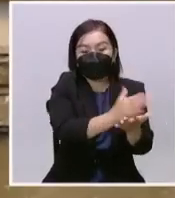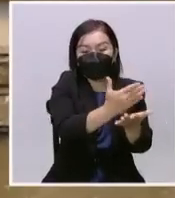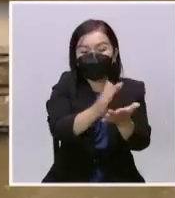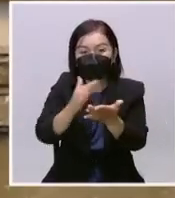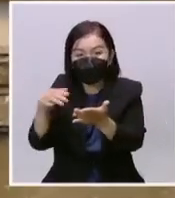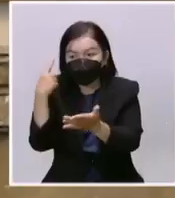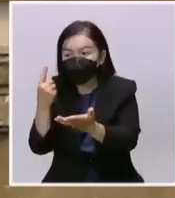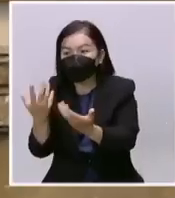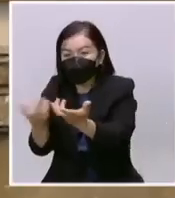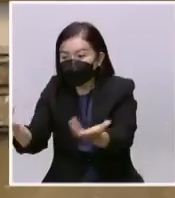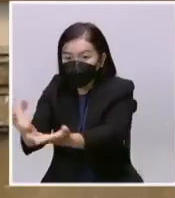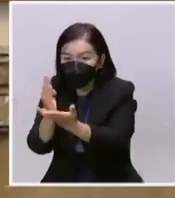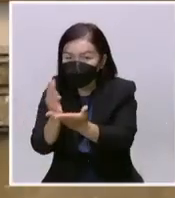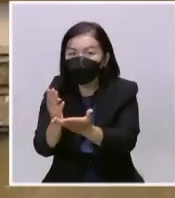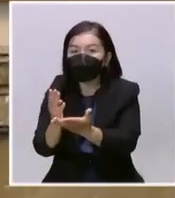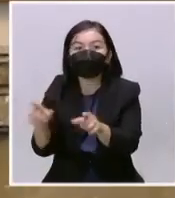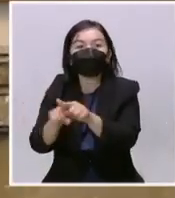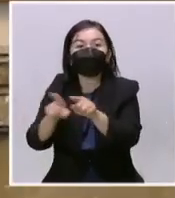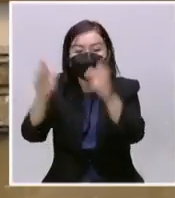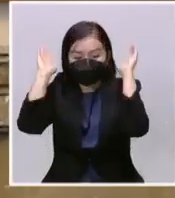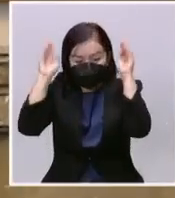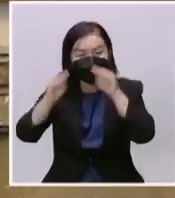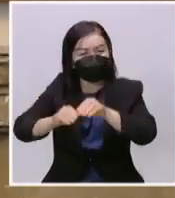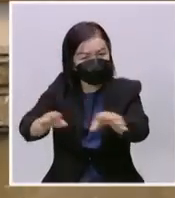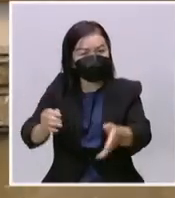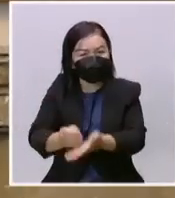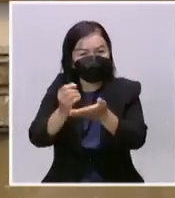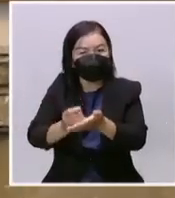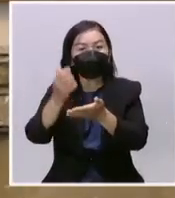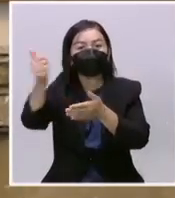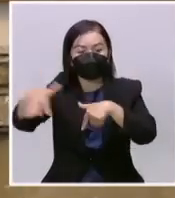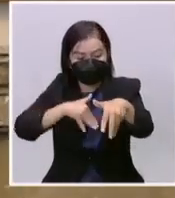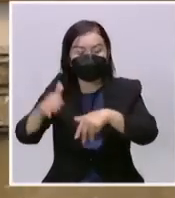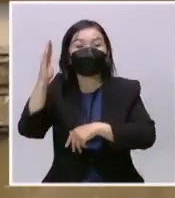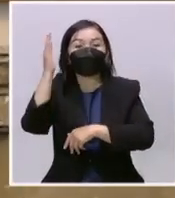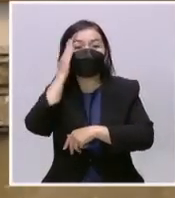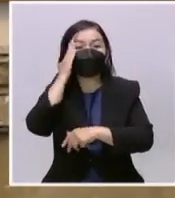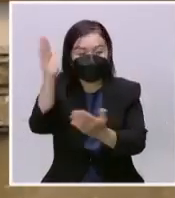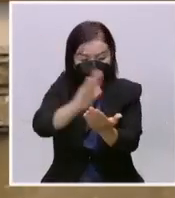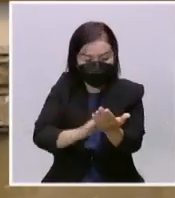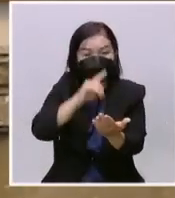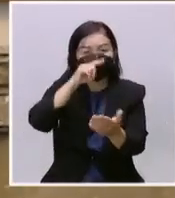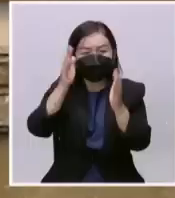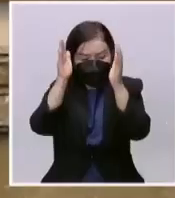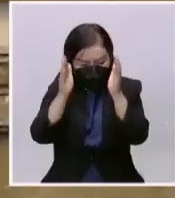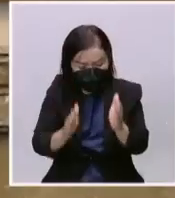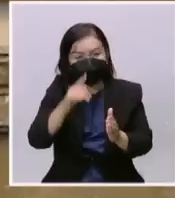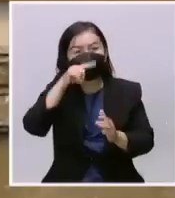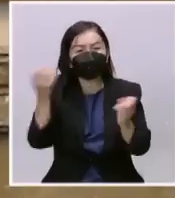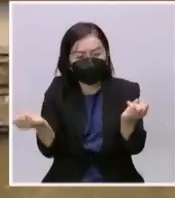ใครบริจาคมาเราก็จะช่วยออกสื่อให้เขาให้ประชาชนรู้ว่าประเทศไทยคนไทยในยามวิกฤ